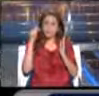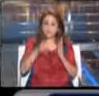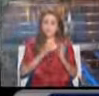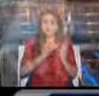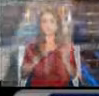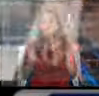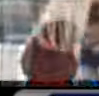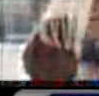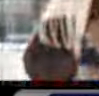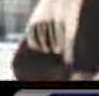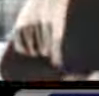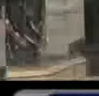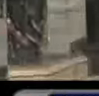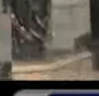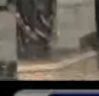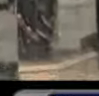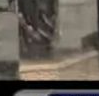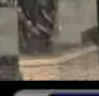في.